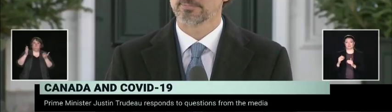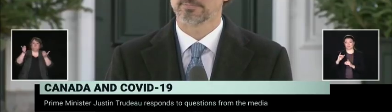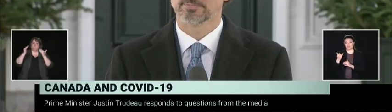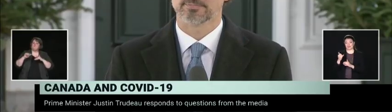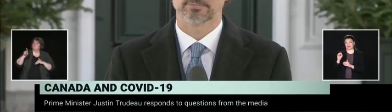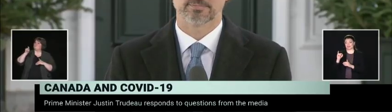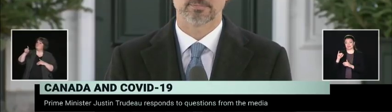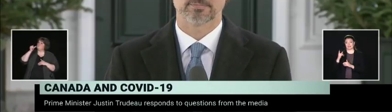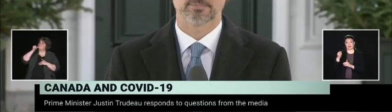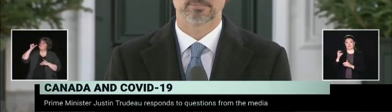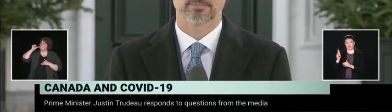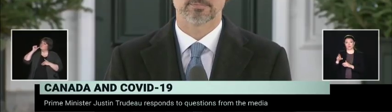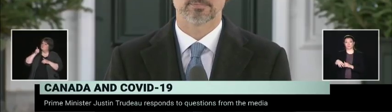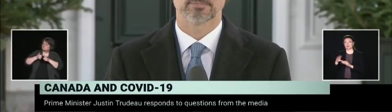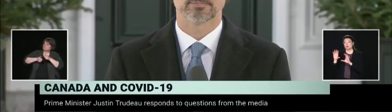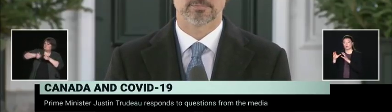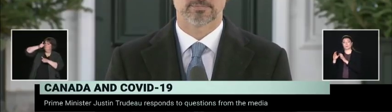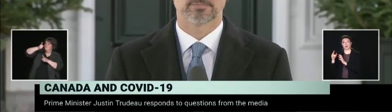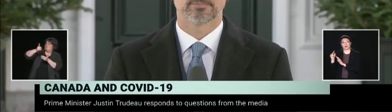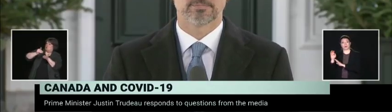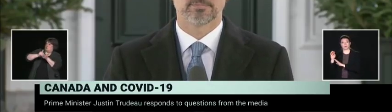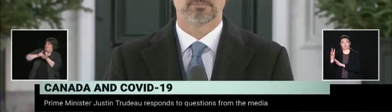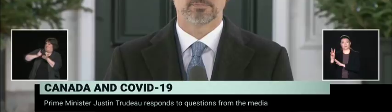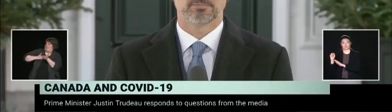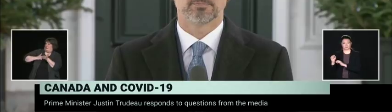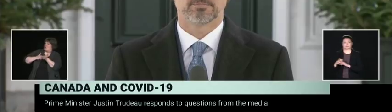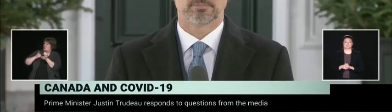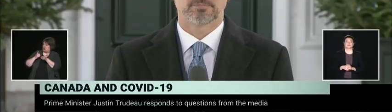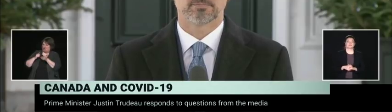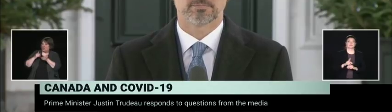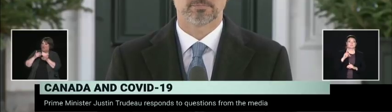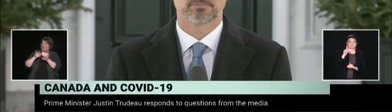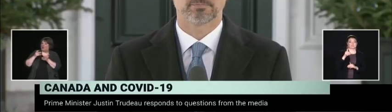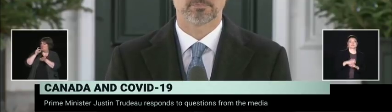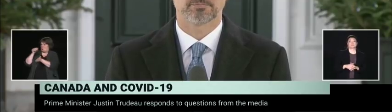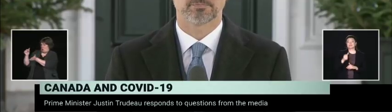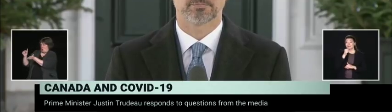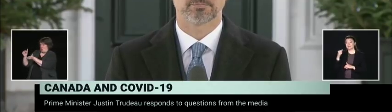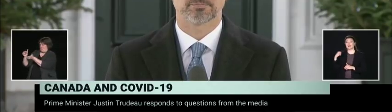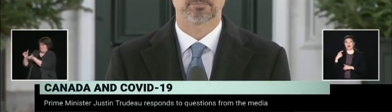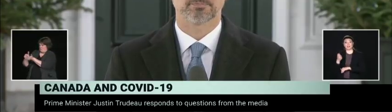Dr. Tam said one should wear a non-medical mask if physical distancing was